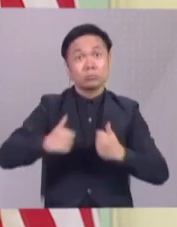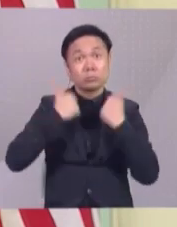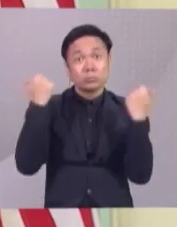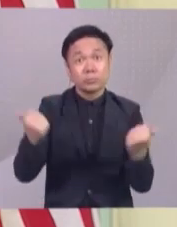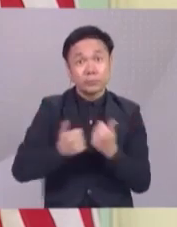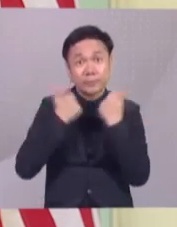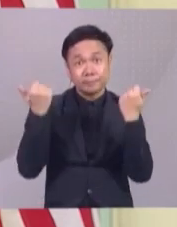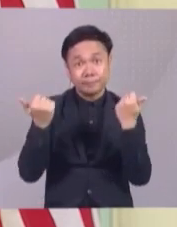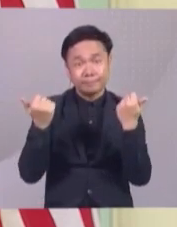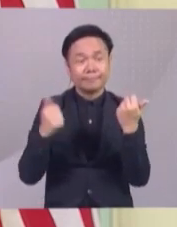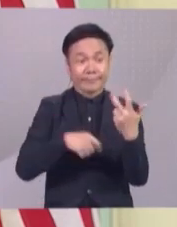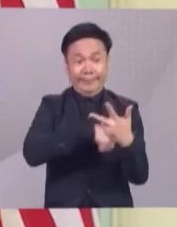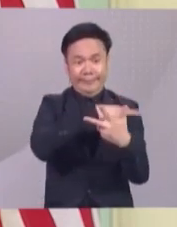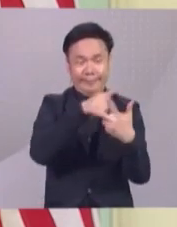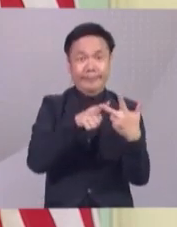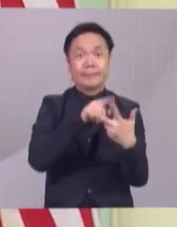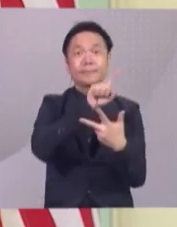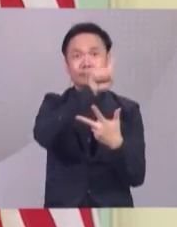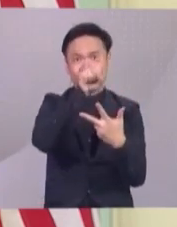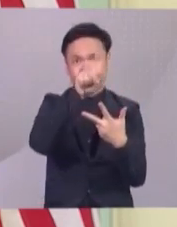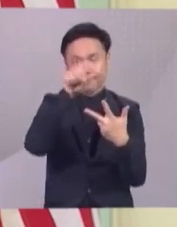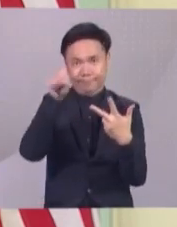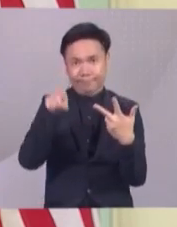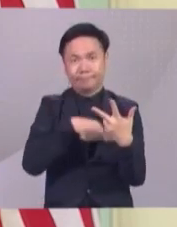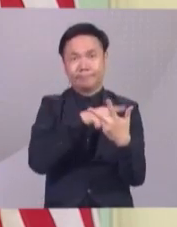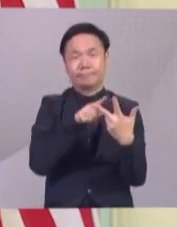MKN. Dan ada